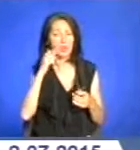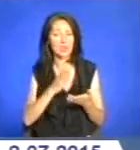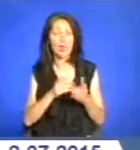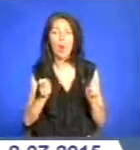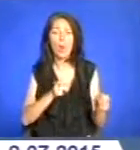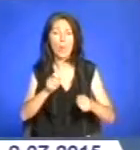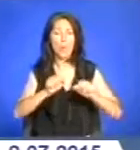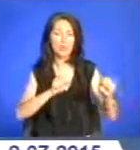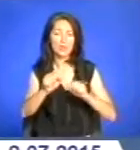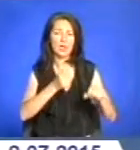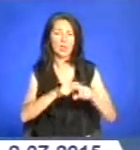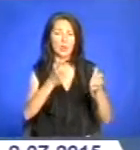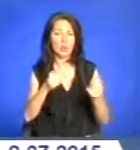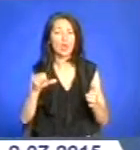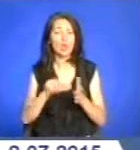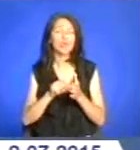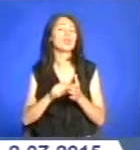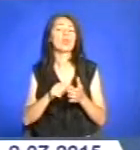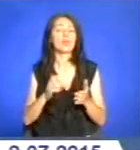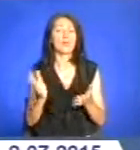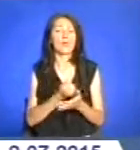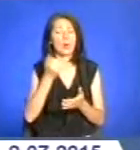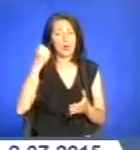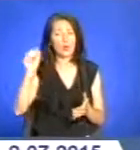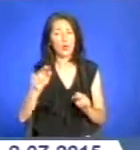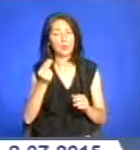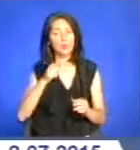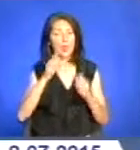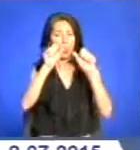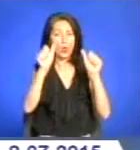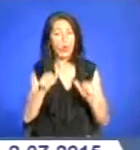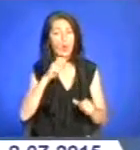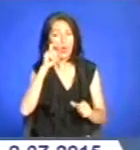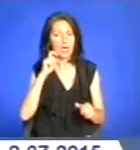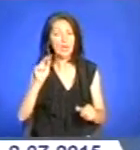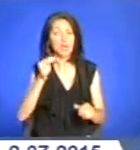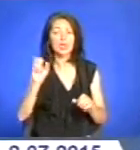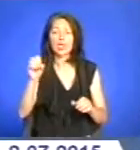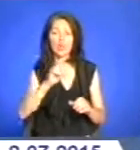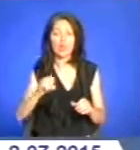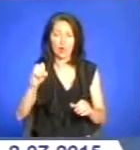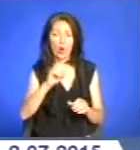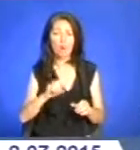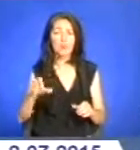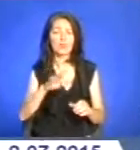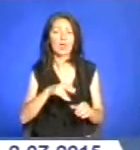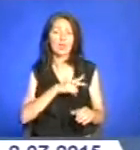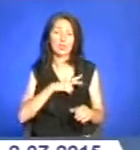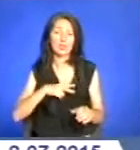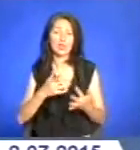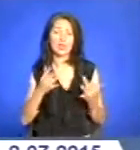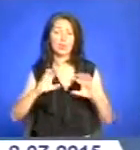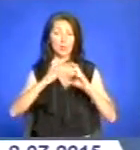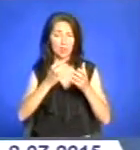участь і здобували перемогу на чемпіонаті та Кубку України, на чемпіонаті Європи, призери різних міжнародних і всеукраїнських змагань.